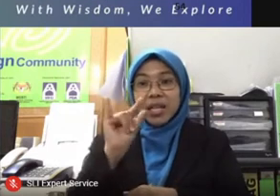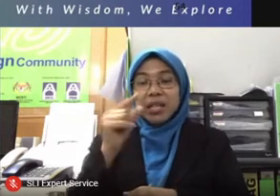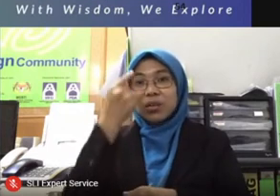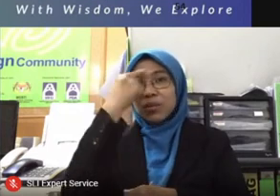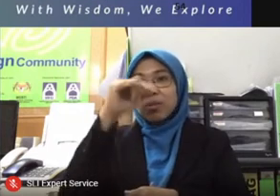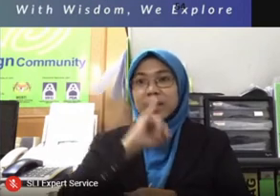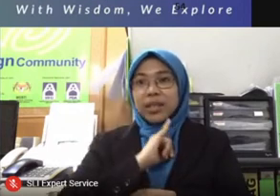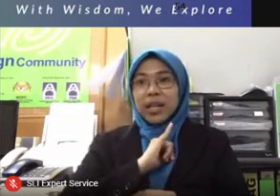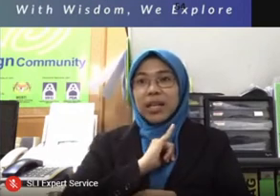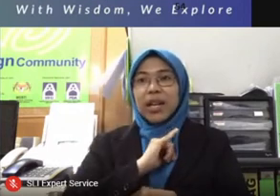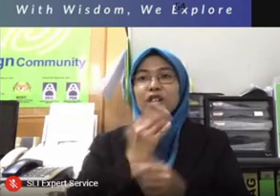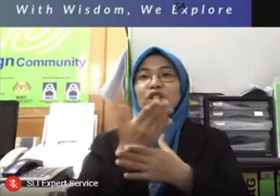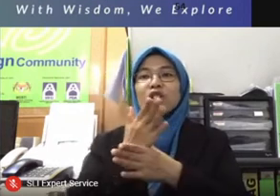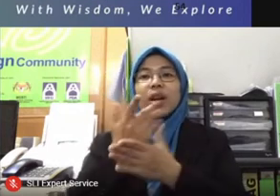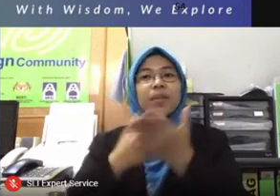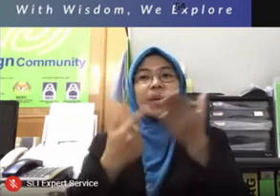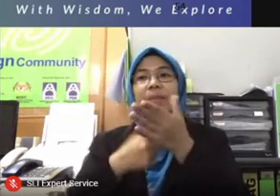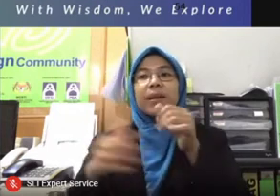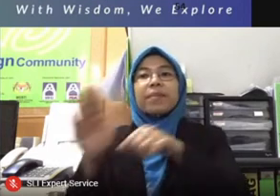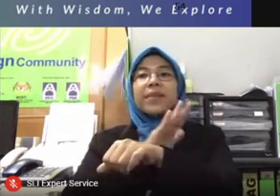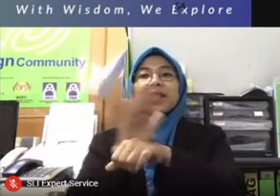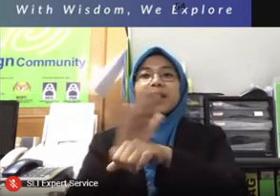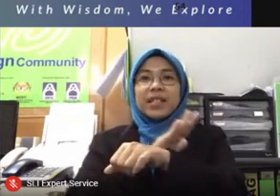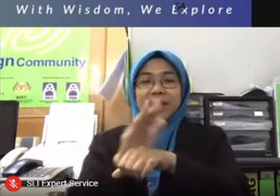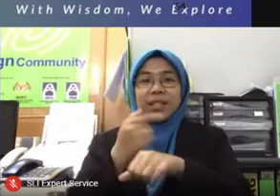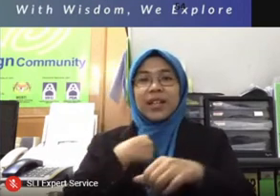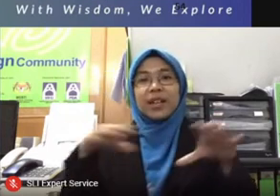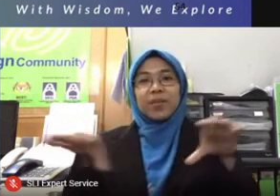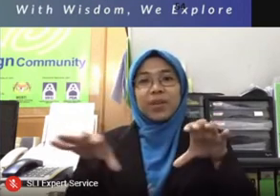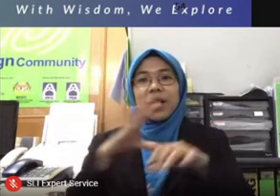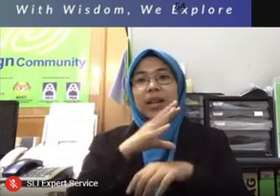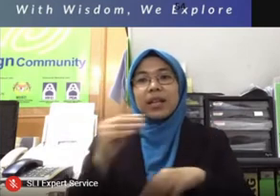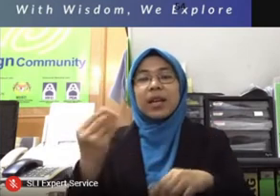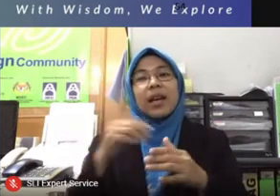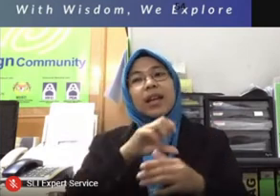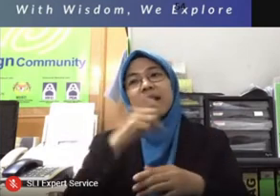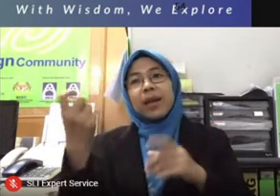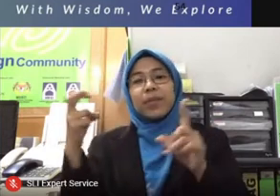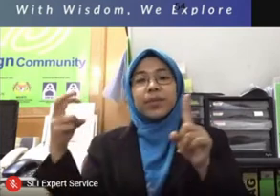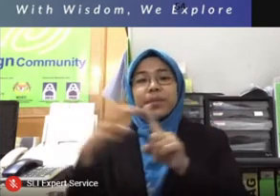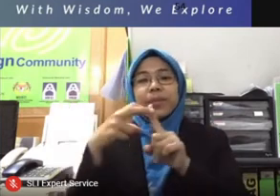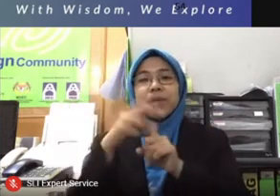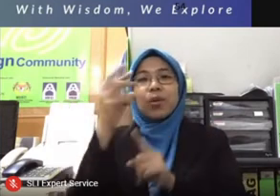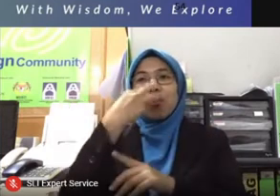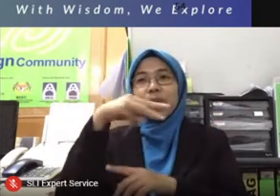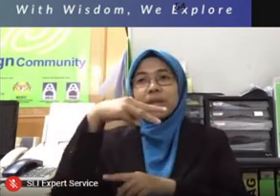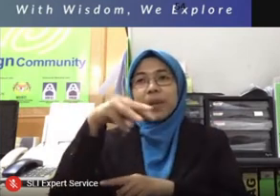saya share apa bisnes sampingan yang saya buat. Dan juga anytime boleh WhatsApp saya di